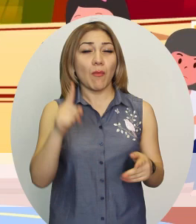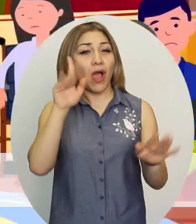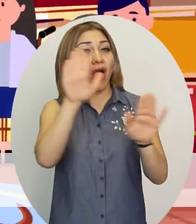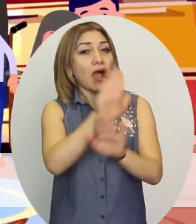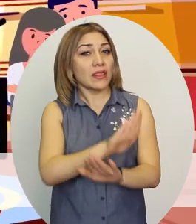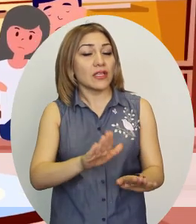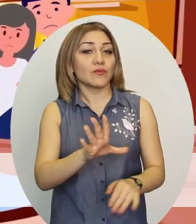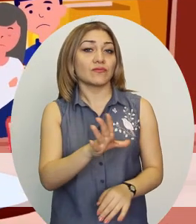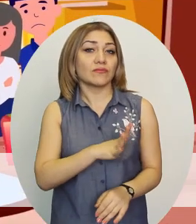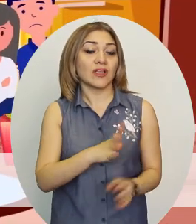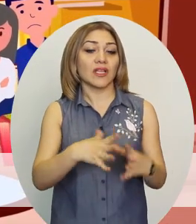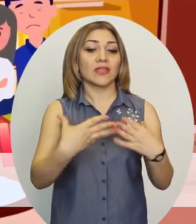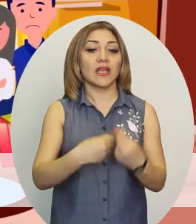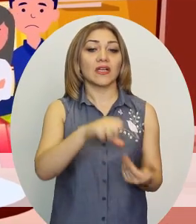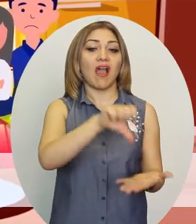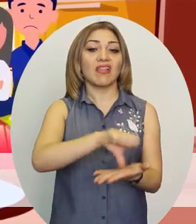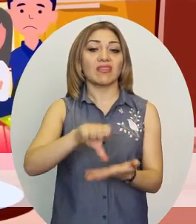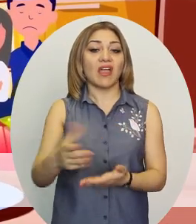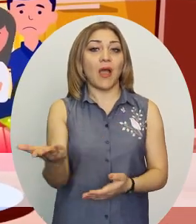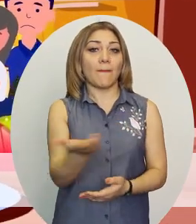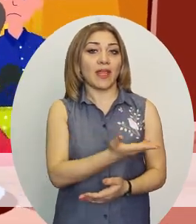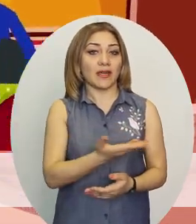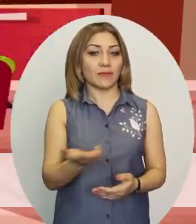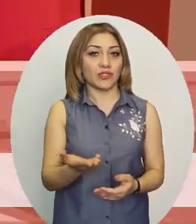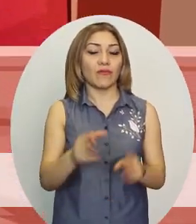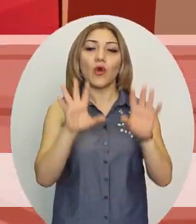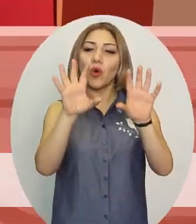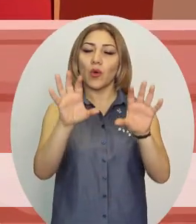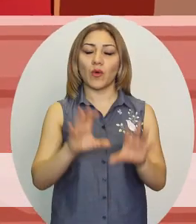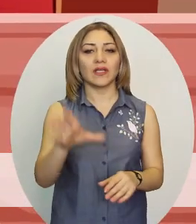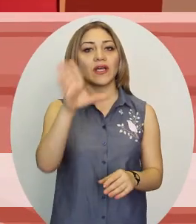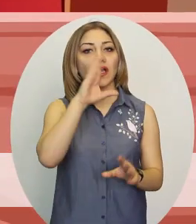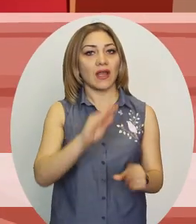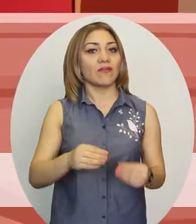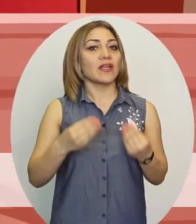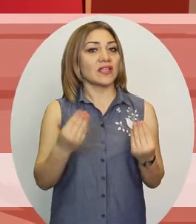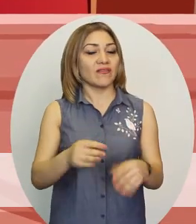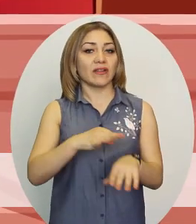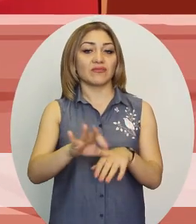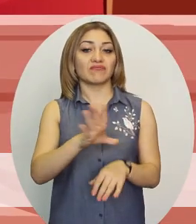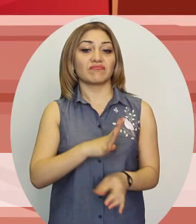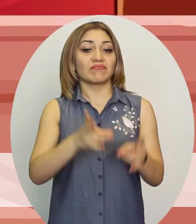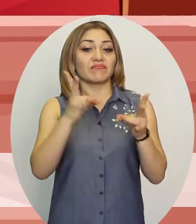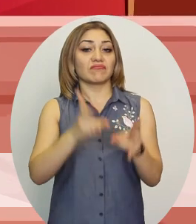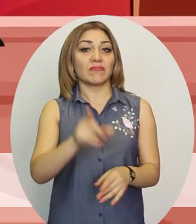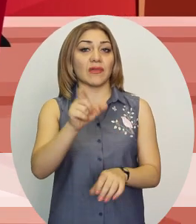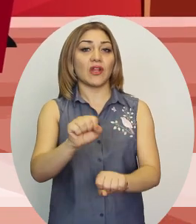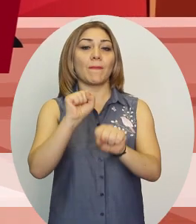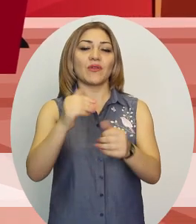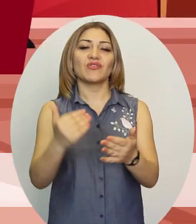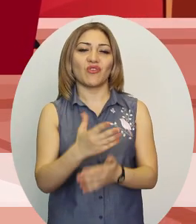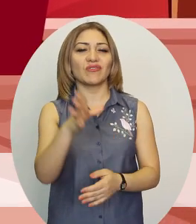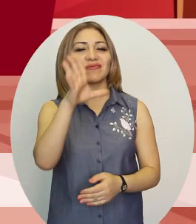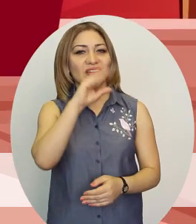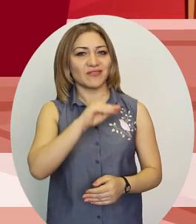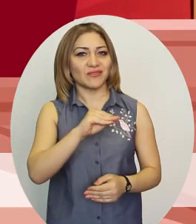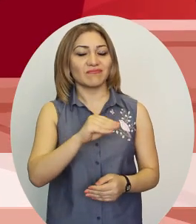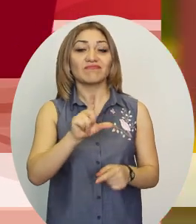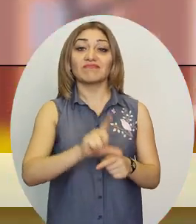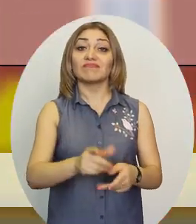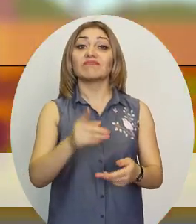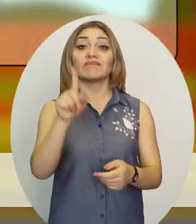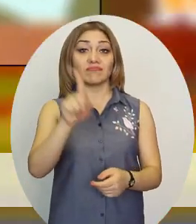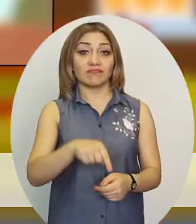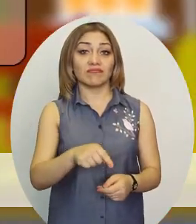անտեսումը, որը կատարվել է ընտանիքի անդամների միջև։ Օրենքն ընձեռել է բռնության ենթարկված անձանց պաշտպանության նոր հնարավորություններ,